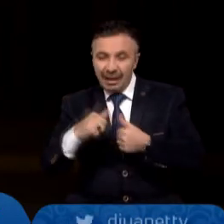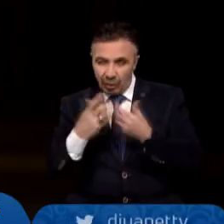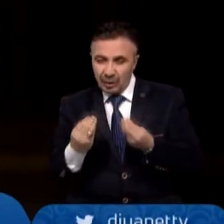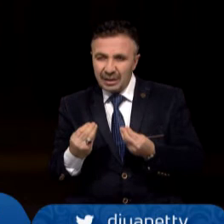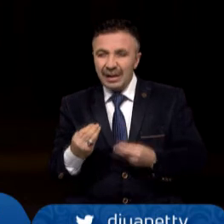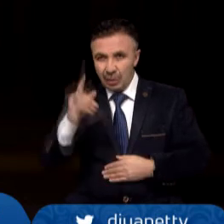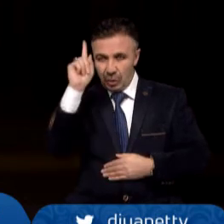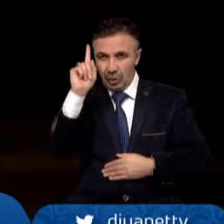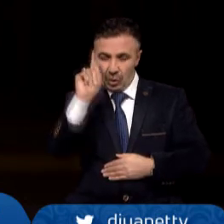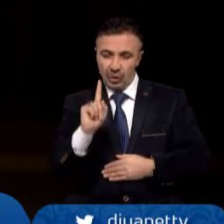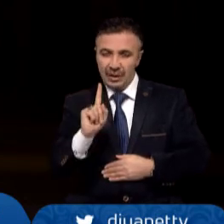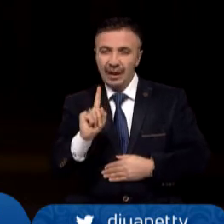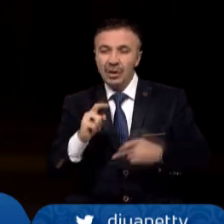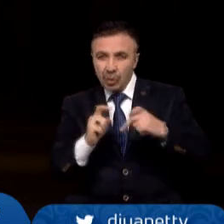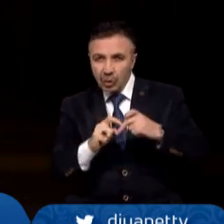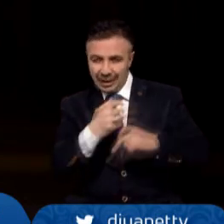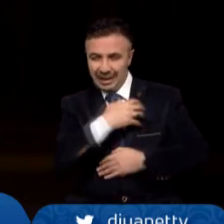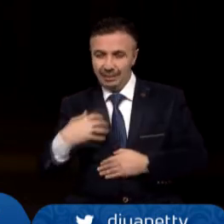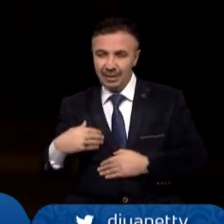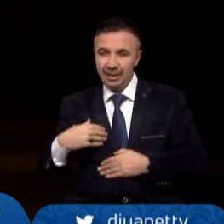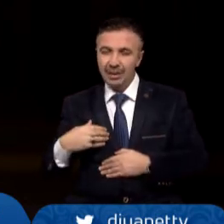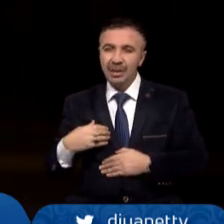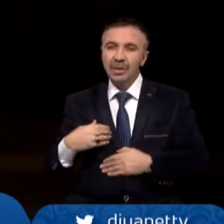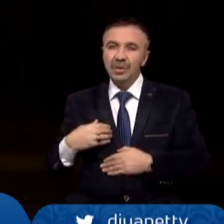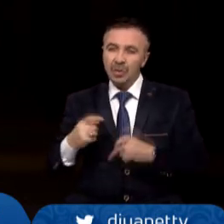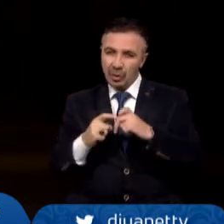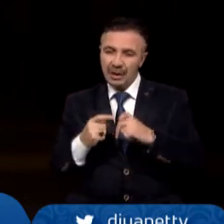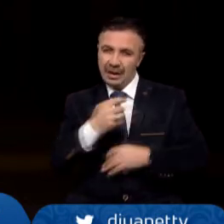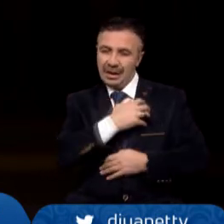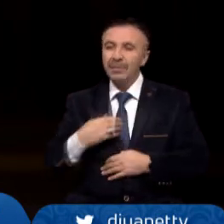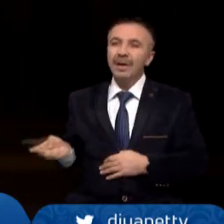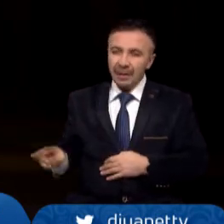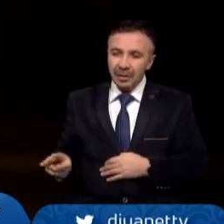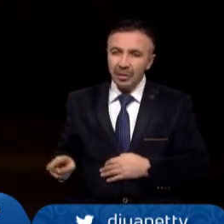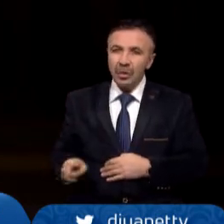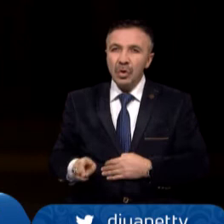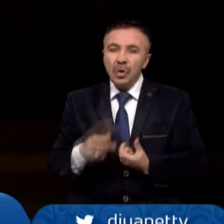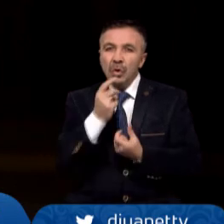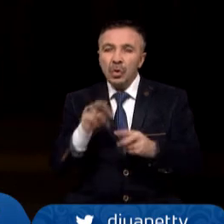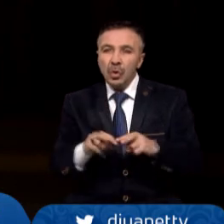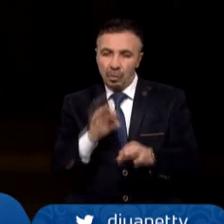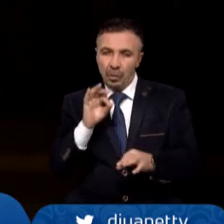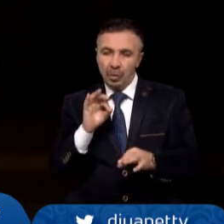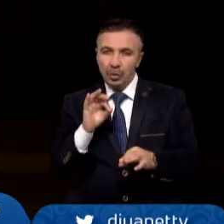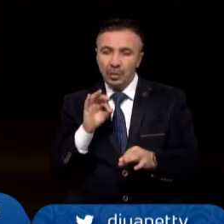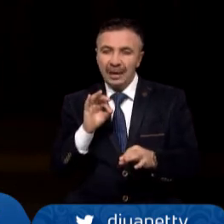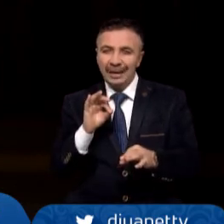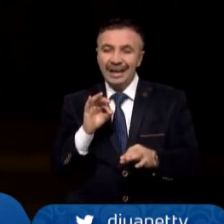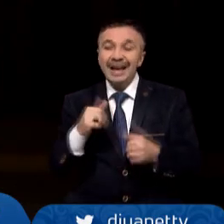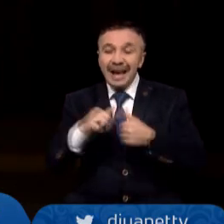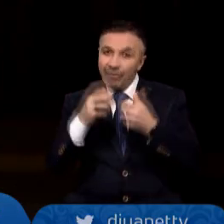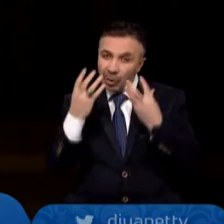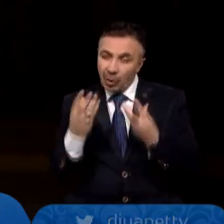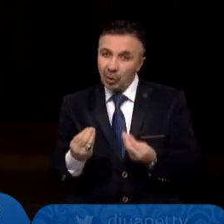Rukiye Rukiye vefat ettikten sonra da Ümmü Gülsüm ile evli olduğu için zinnureyn